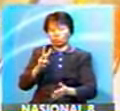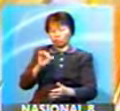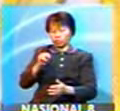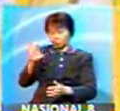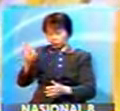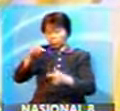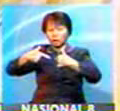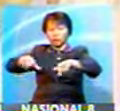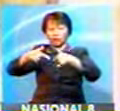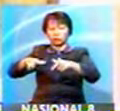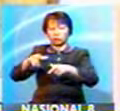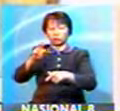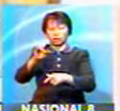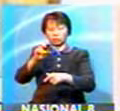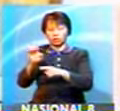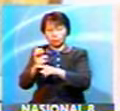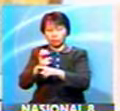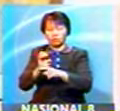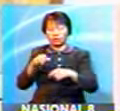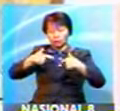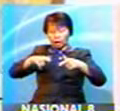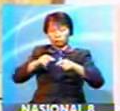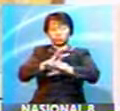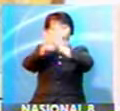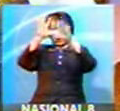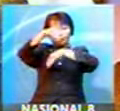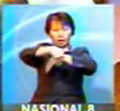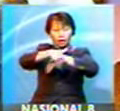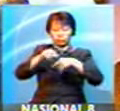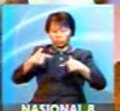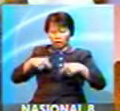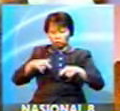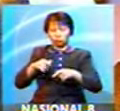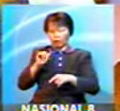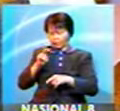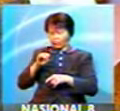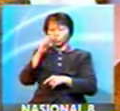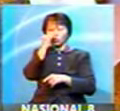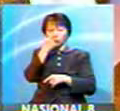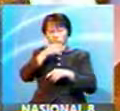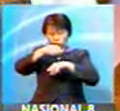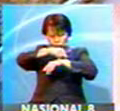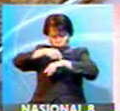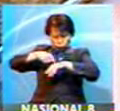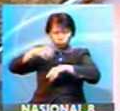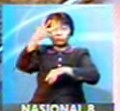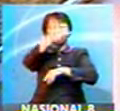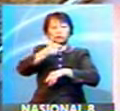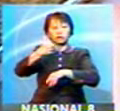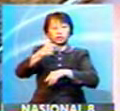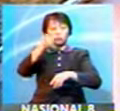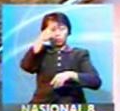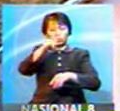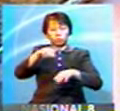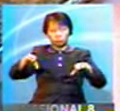memilih kayu kemuning emas, kayu siang malam dan arang bunga kerana jenis kayu ini mempunyai urat kayu yang cantik. Namun